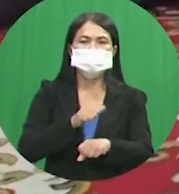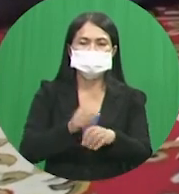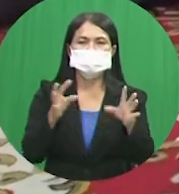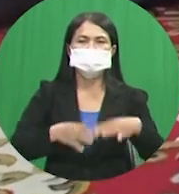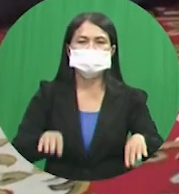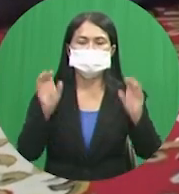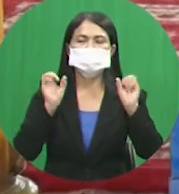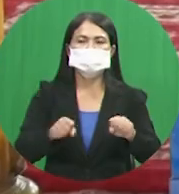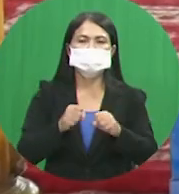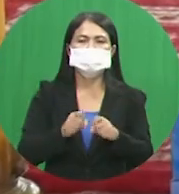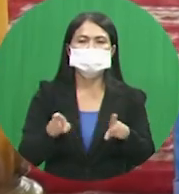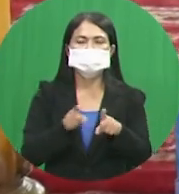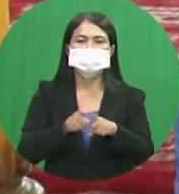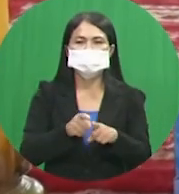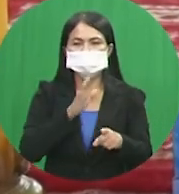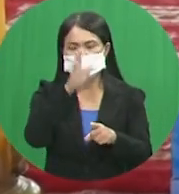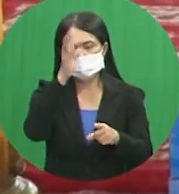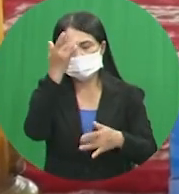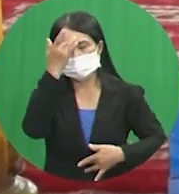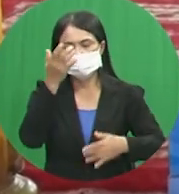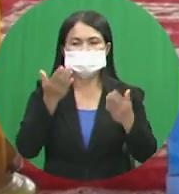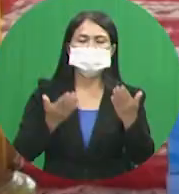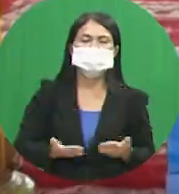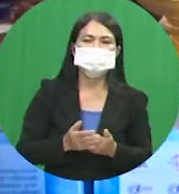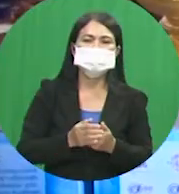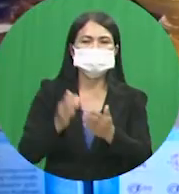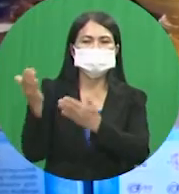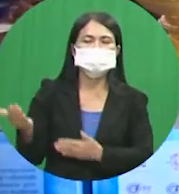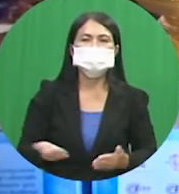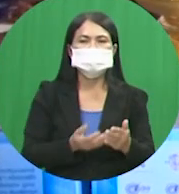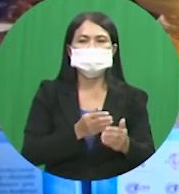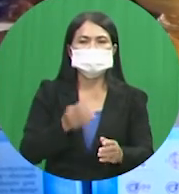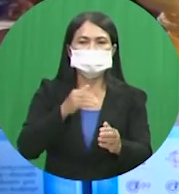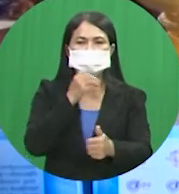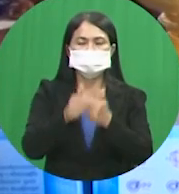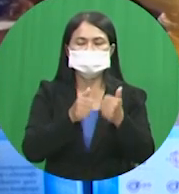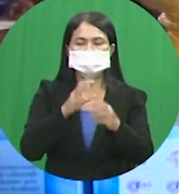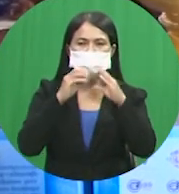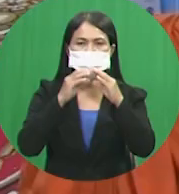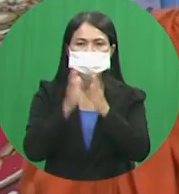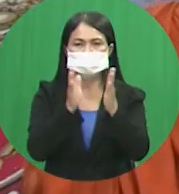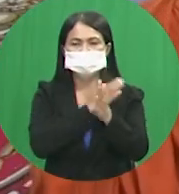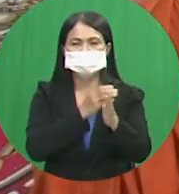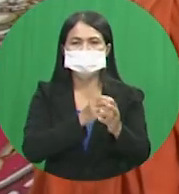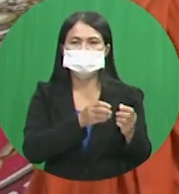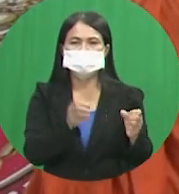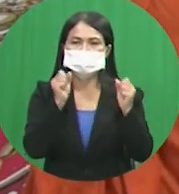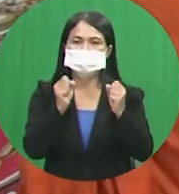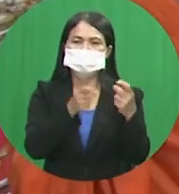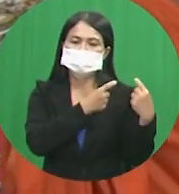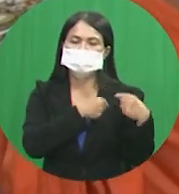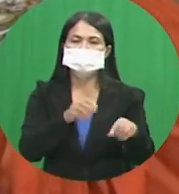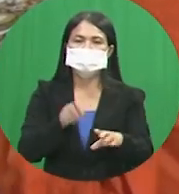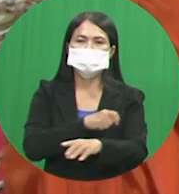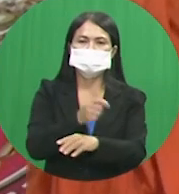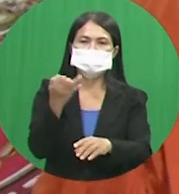คัญจำบังโดยจีเอปงมาได้ฉีดหนุนหรือนิมนต์เตยสำแดงท้อจีดามได้ตั้งจัตตลบมกวิ้งขนมอริย